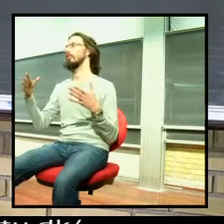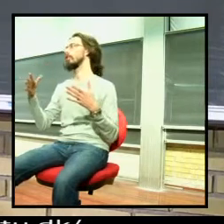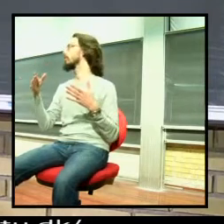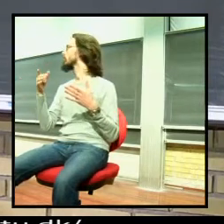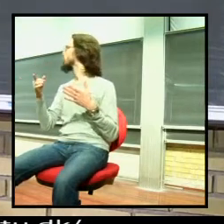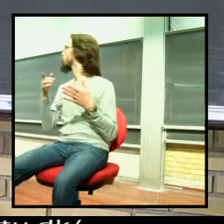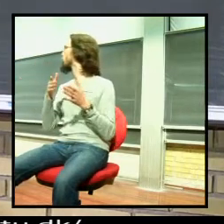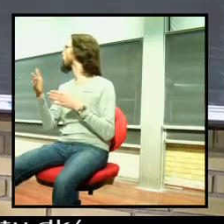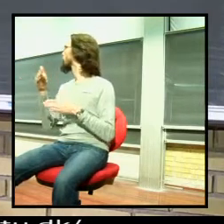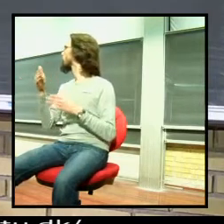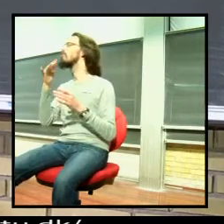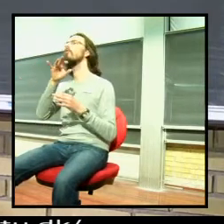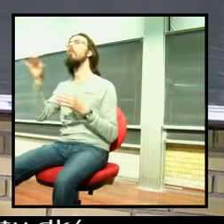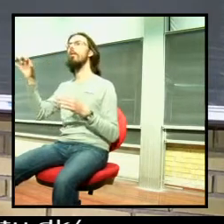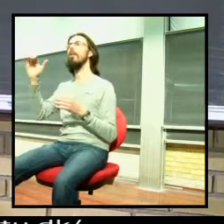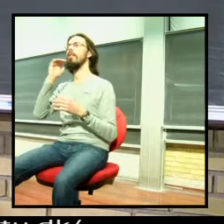som hedder panserformlen.